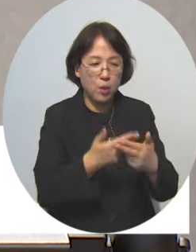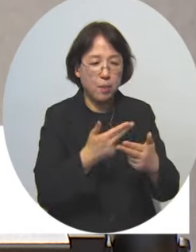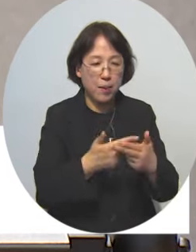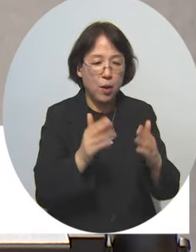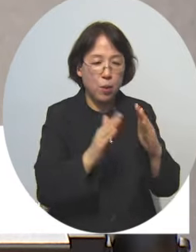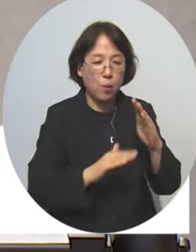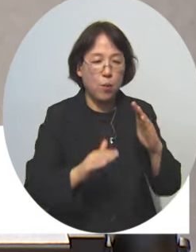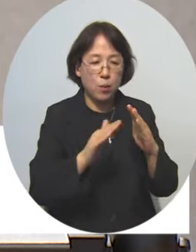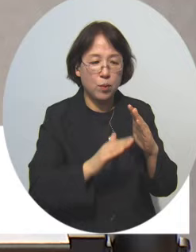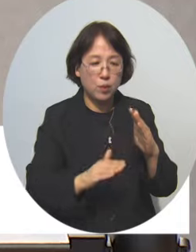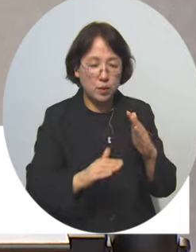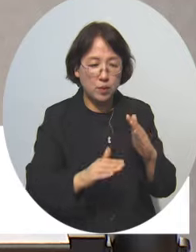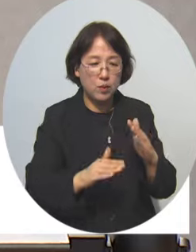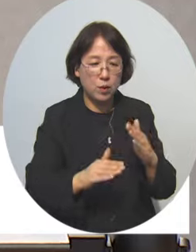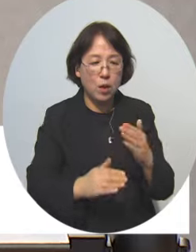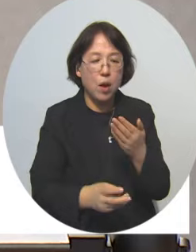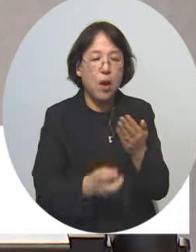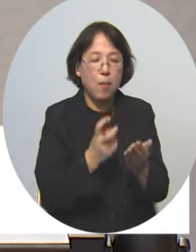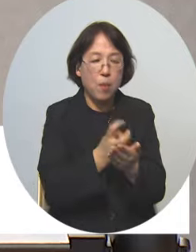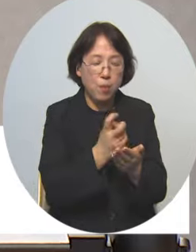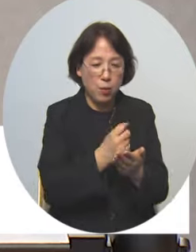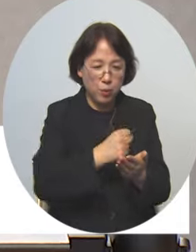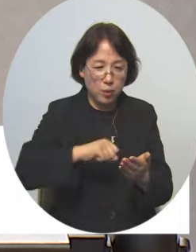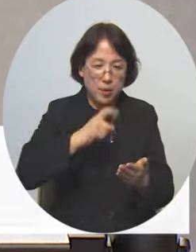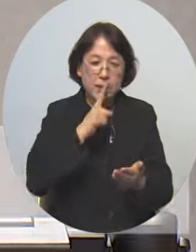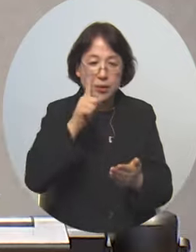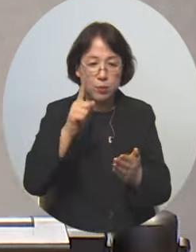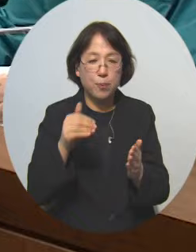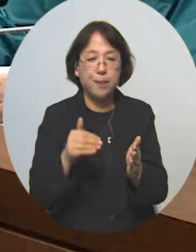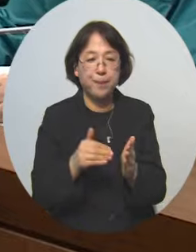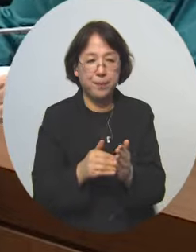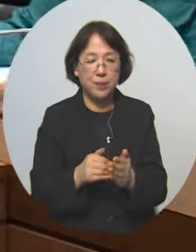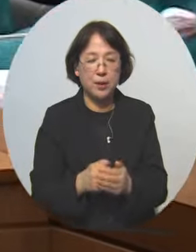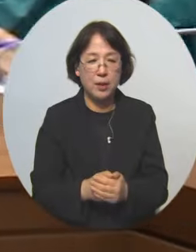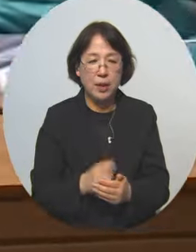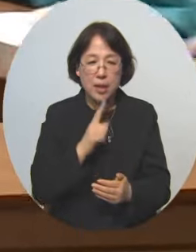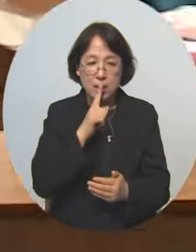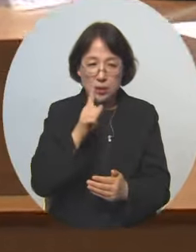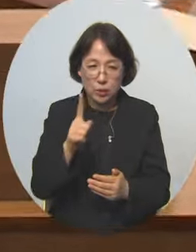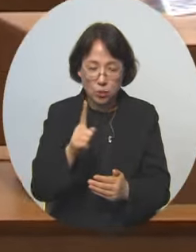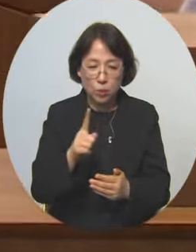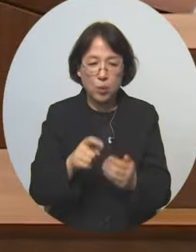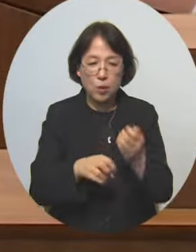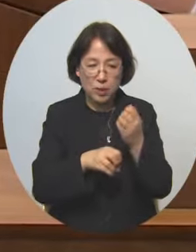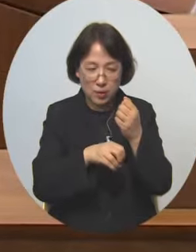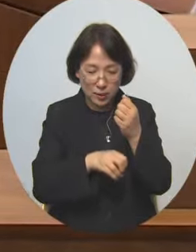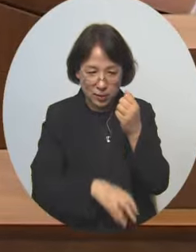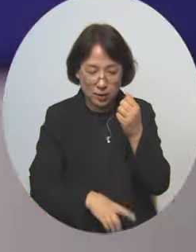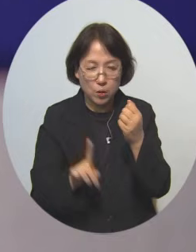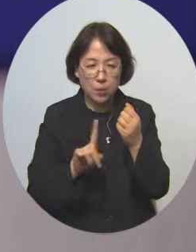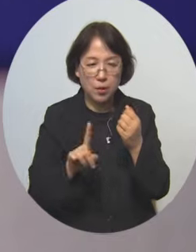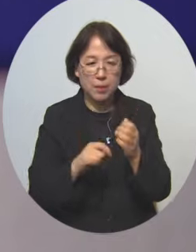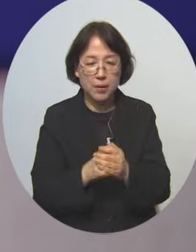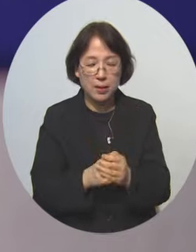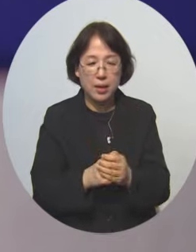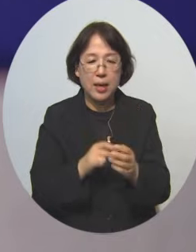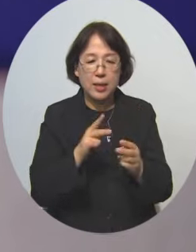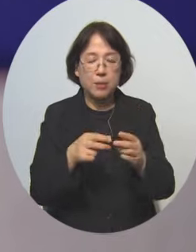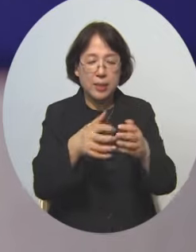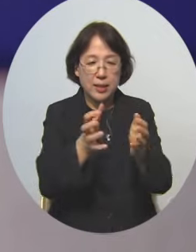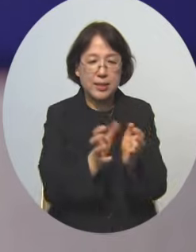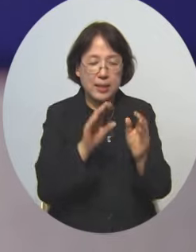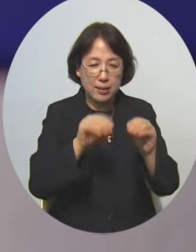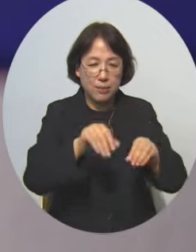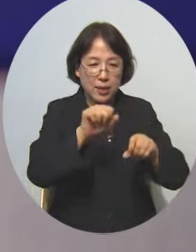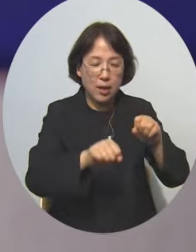공정거래법 위반으로 공정거래위원회에 신고하였습니다. 신고 근거는 공정거래법상 사업자단체